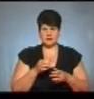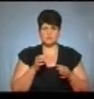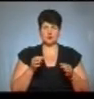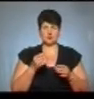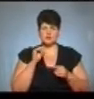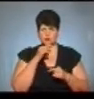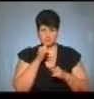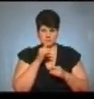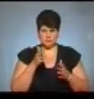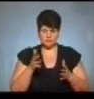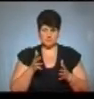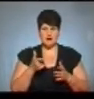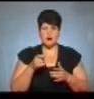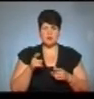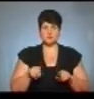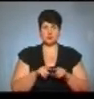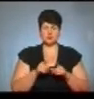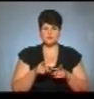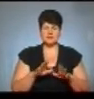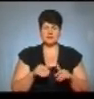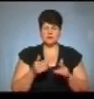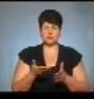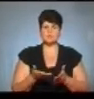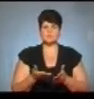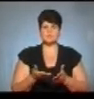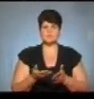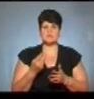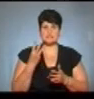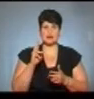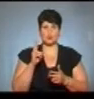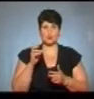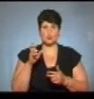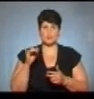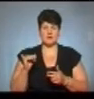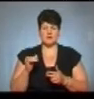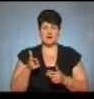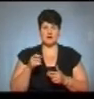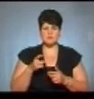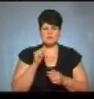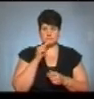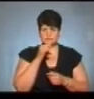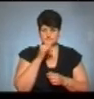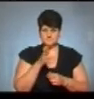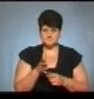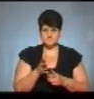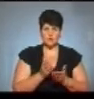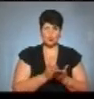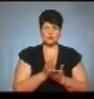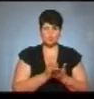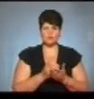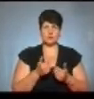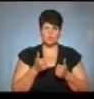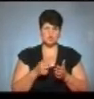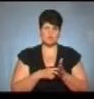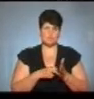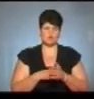не зекономиш. На газовий теж, бо вони дають там 3 куби газу, теж не зекономиш. Обслуговування хороше на